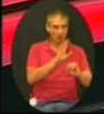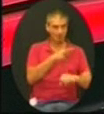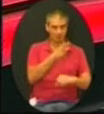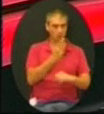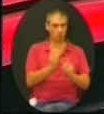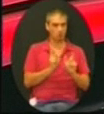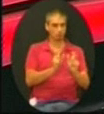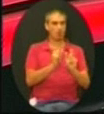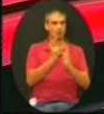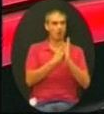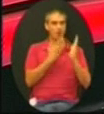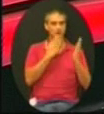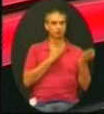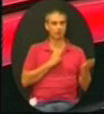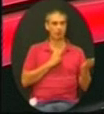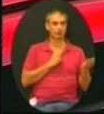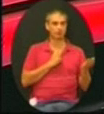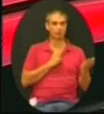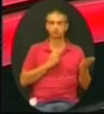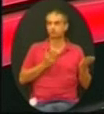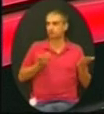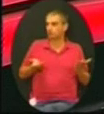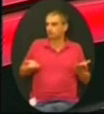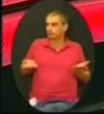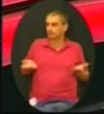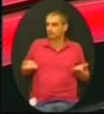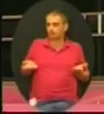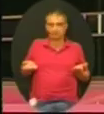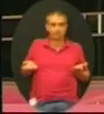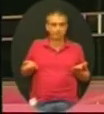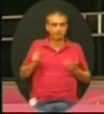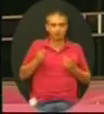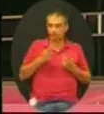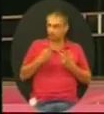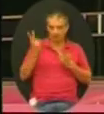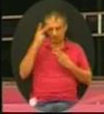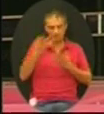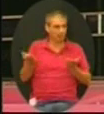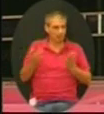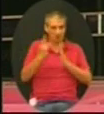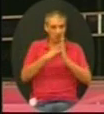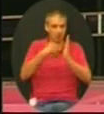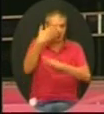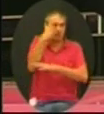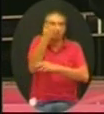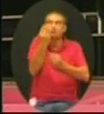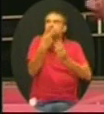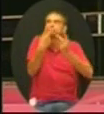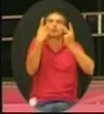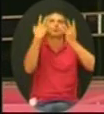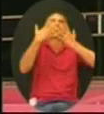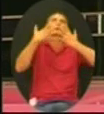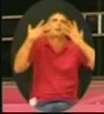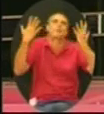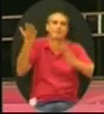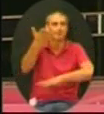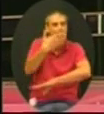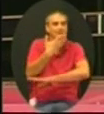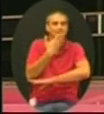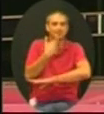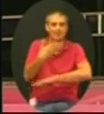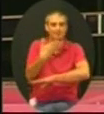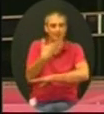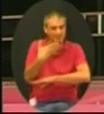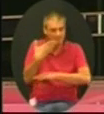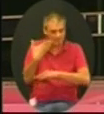שהוא בולם לכם את חוק ירושלים? אני חושבת שיש פה איזה חוסר הבנה. חוק הלאום הוא אירוע דרמטי. מדינת ישראל היא